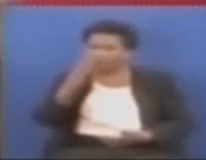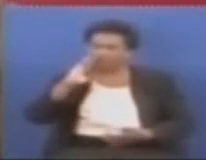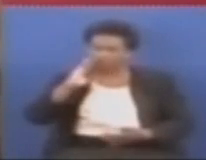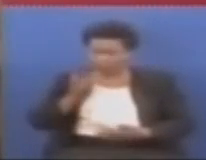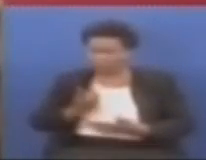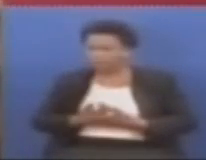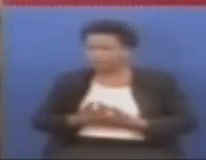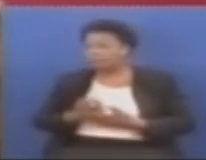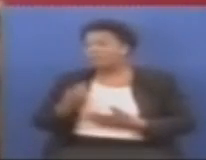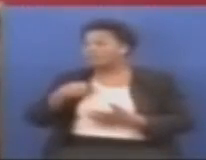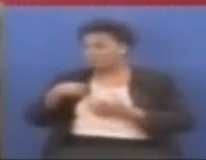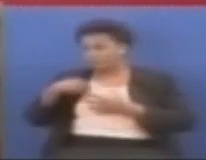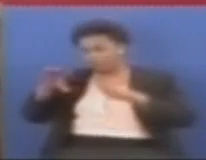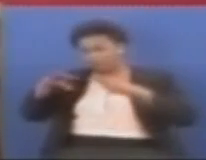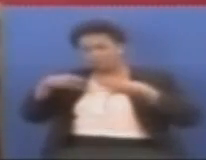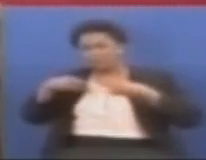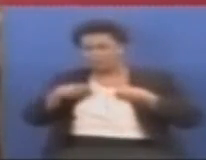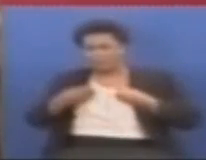Majibu mheshimiwa waziri.